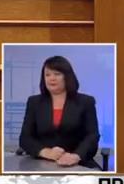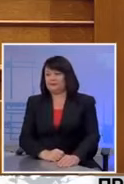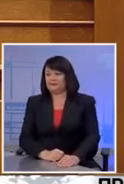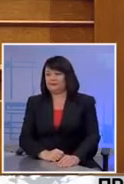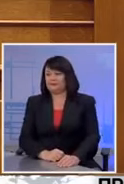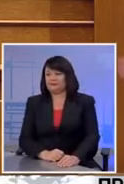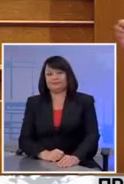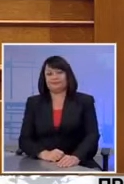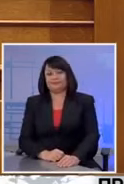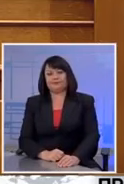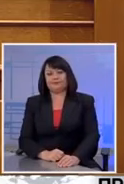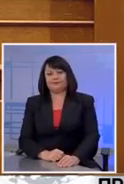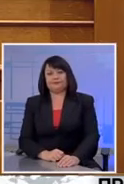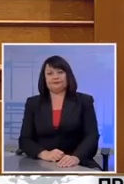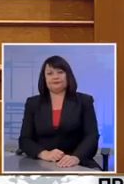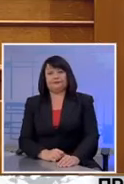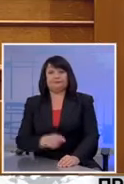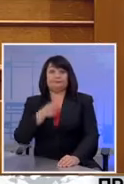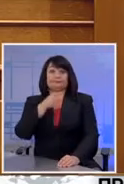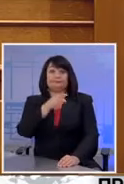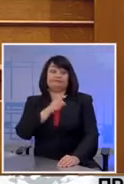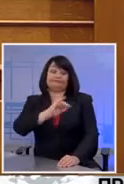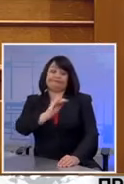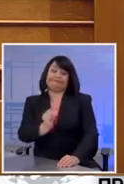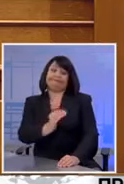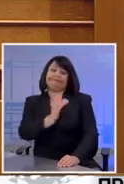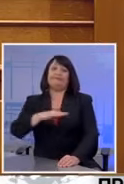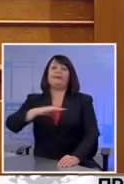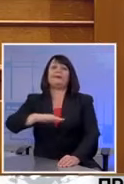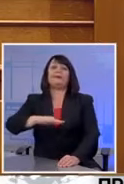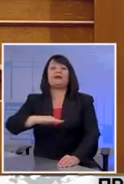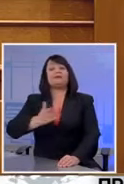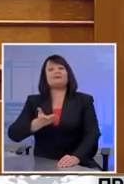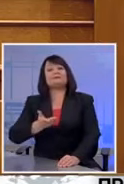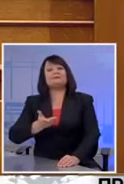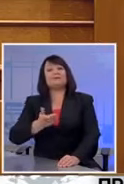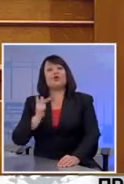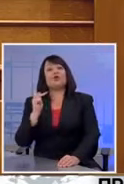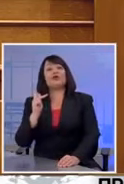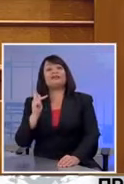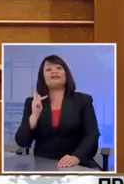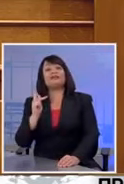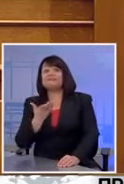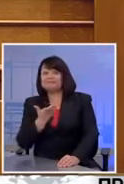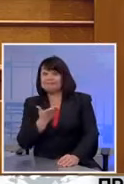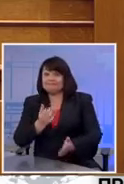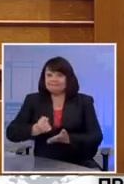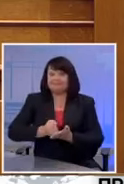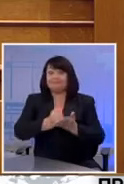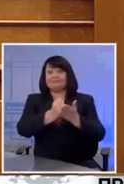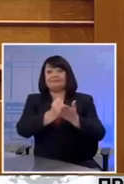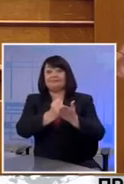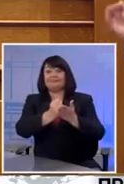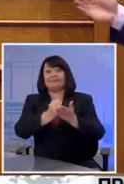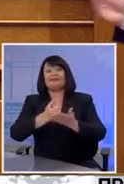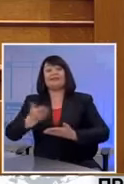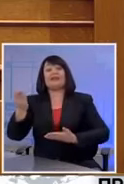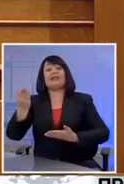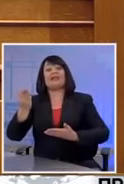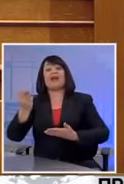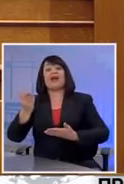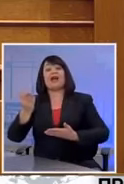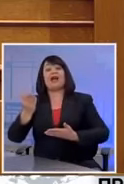Είστε ή δεν είστε, κύριε Τσίπρα, το αγαπημένο παιδί του κύριου Κουρί και του αυριανισμού? Δεν μπορείτε λοιπόν